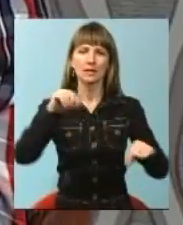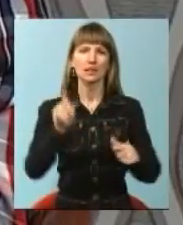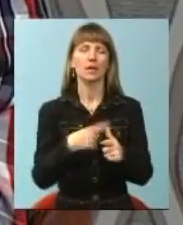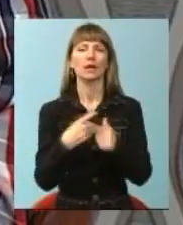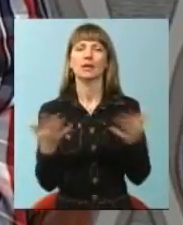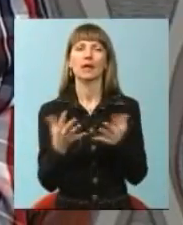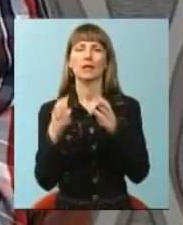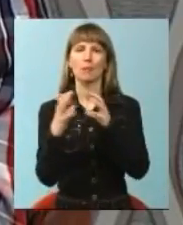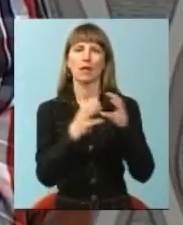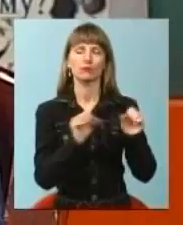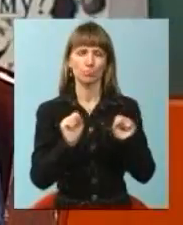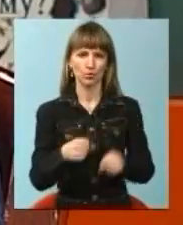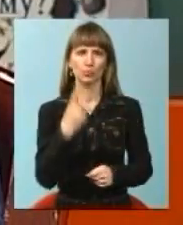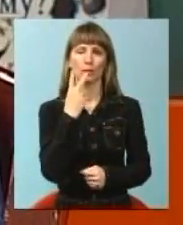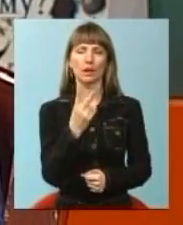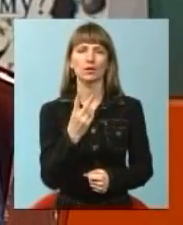ми можемо бачити?